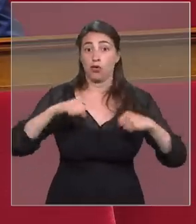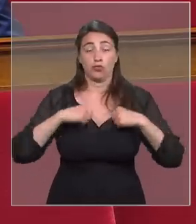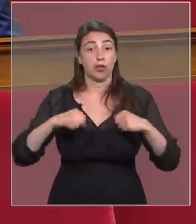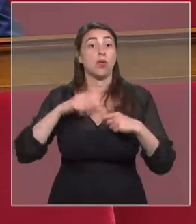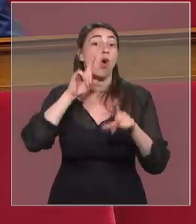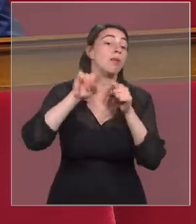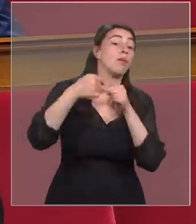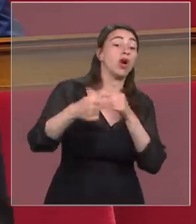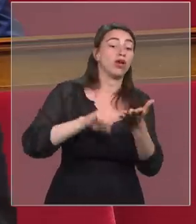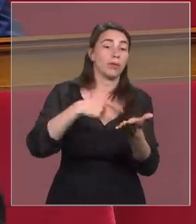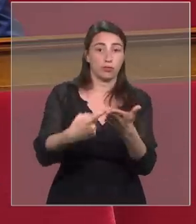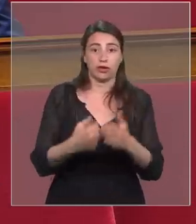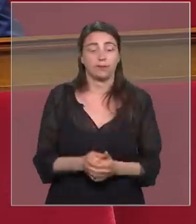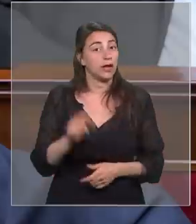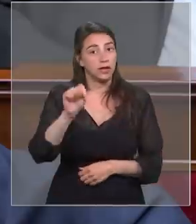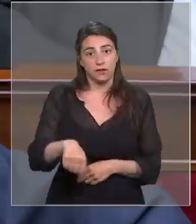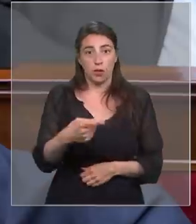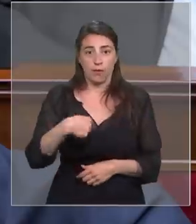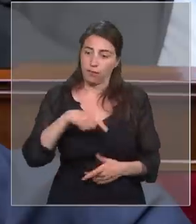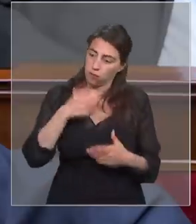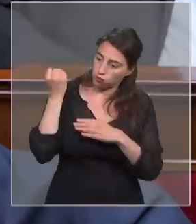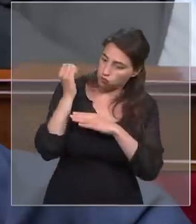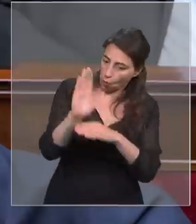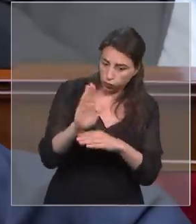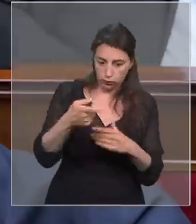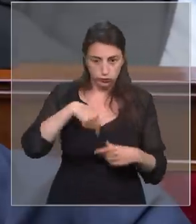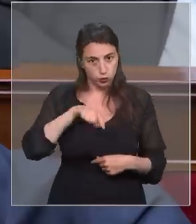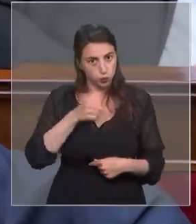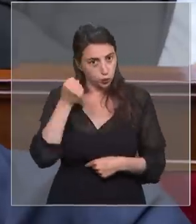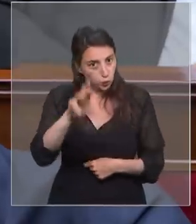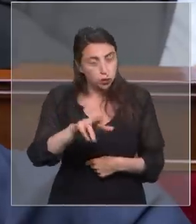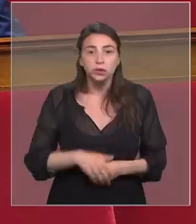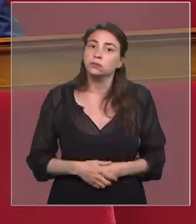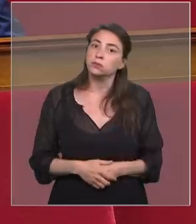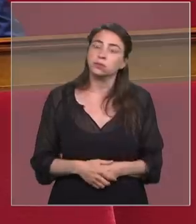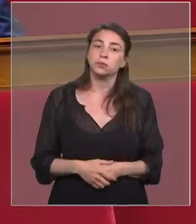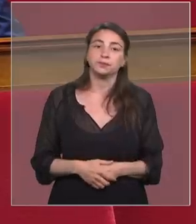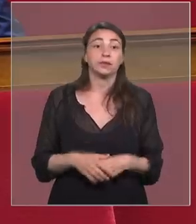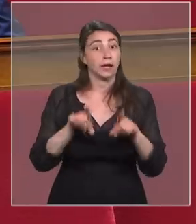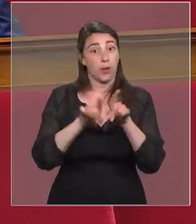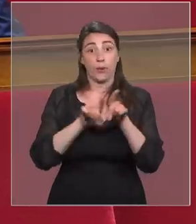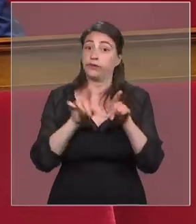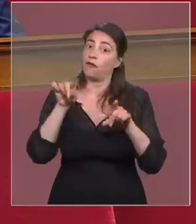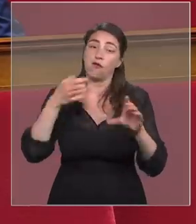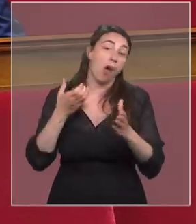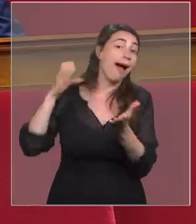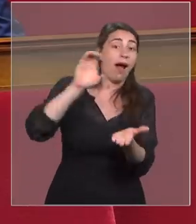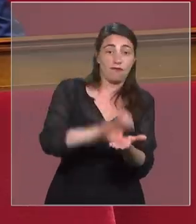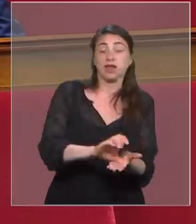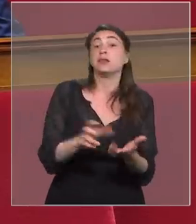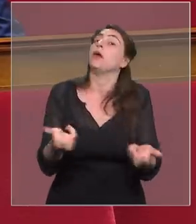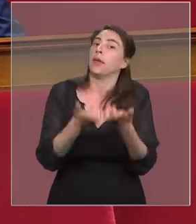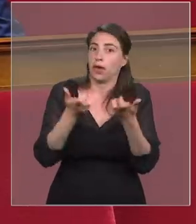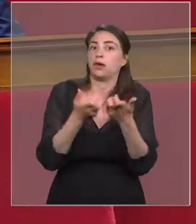de notre crédibilité, il en va de notre capacité à investir massivement, en particulier sur la transition